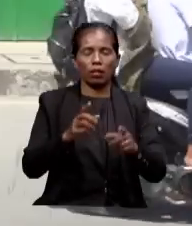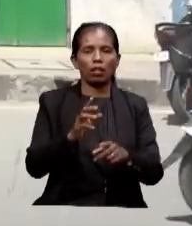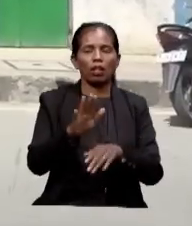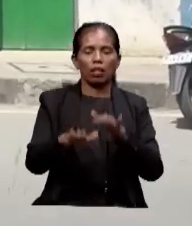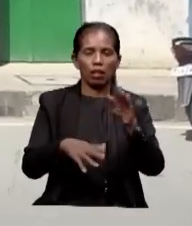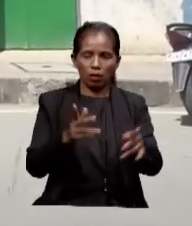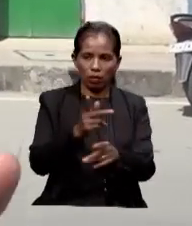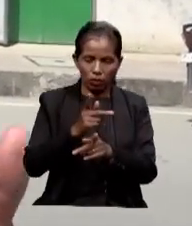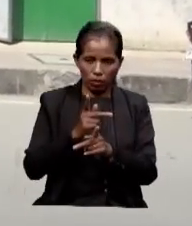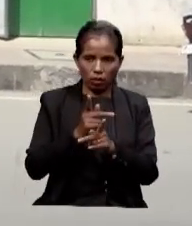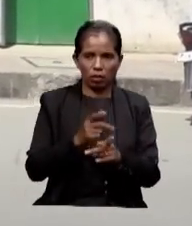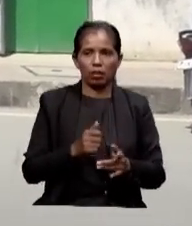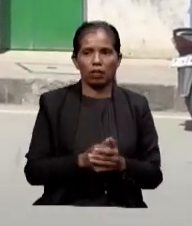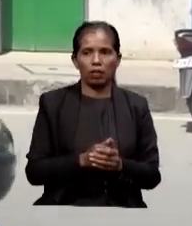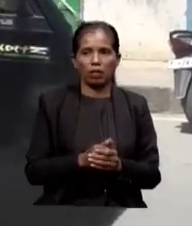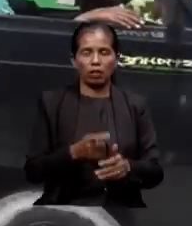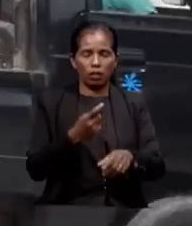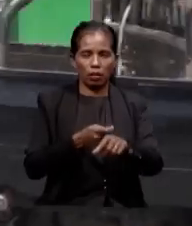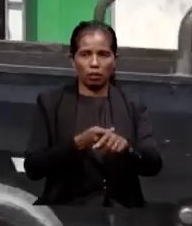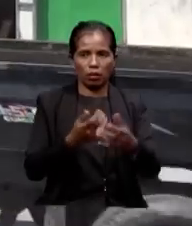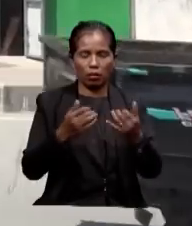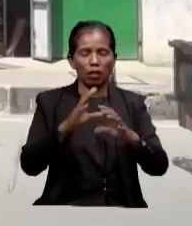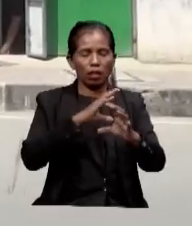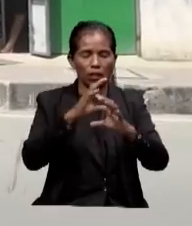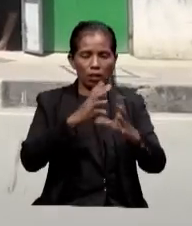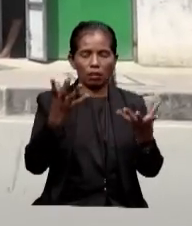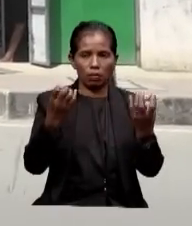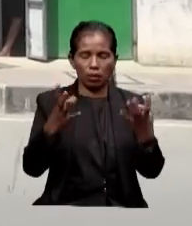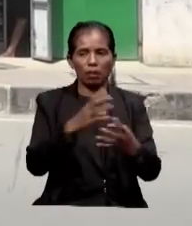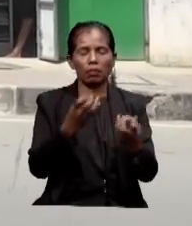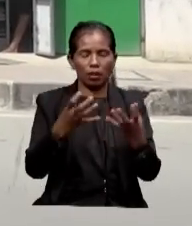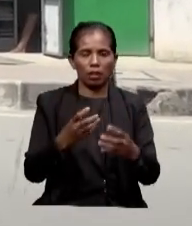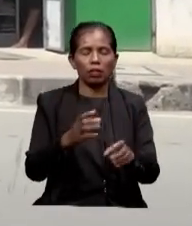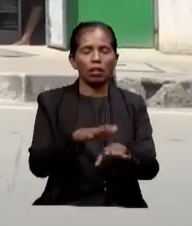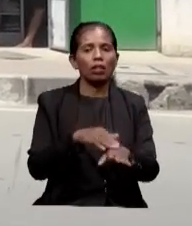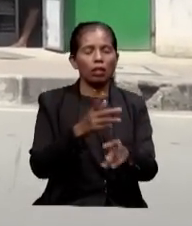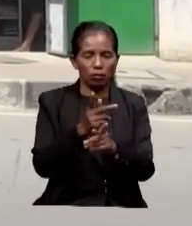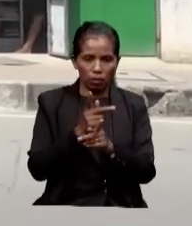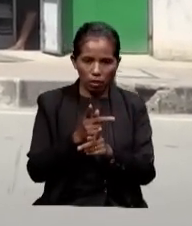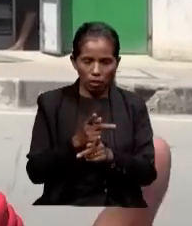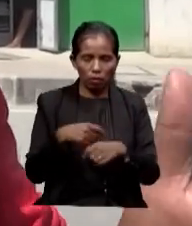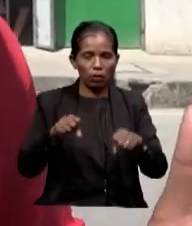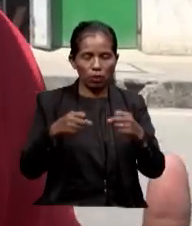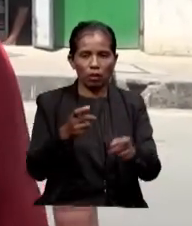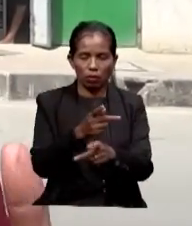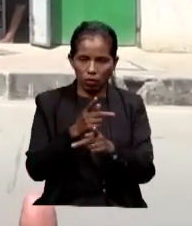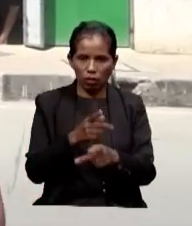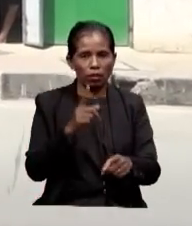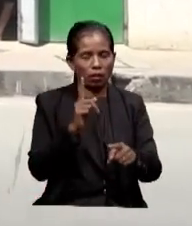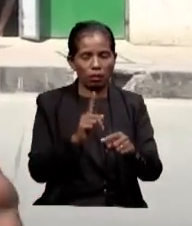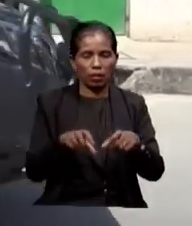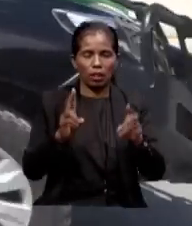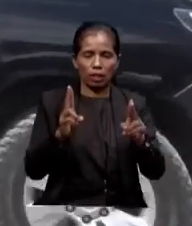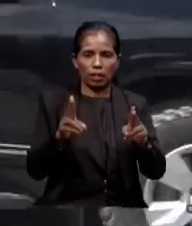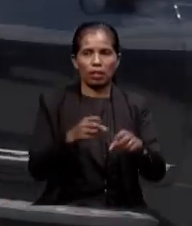be horsita so ta kartamo so hor mate de barga sana be imila kudaro kudaro antam ita nela jutalo ita na tuju